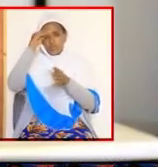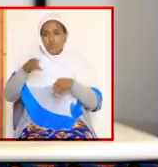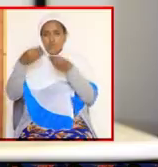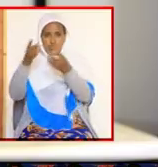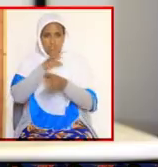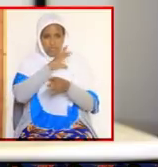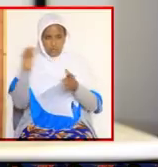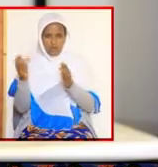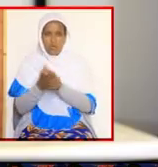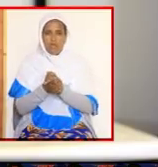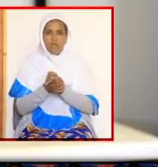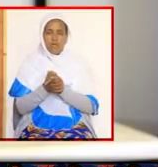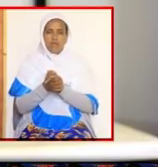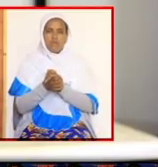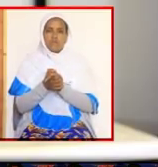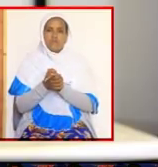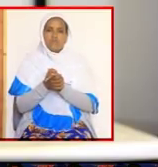ትምህርቱ ይሰጥና